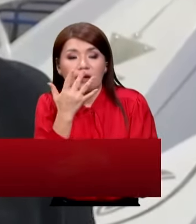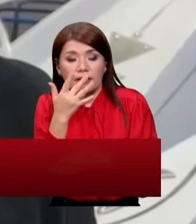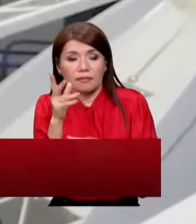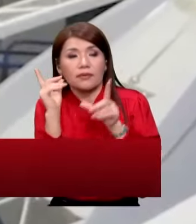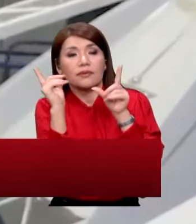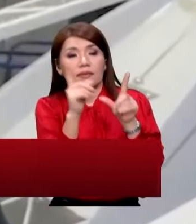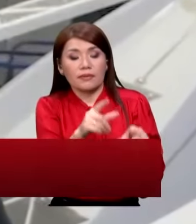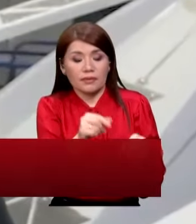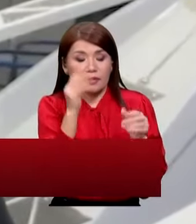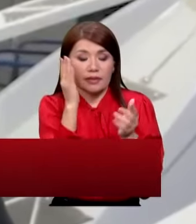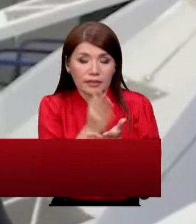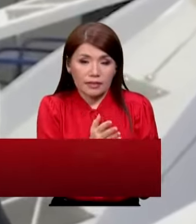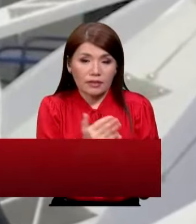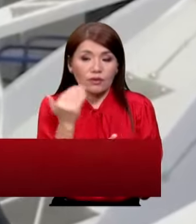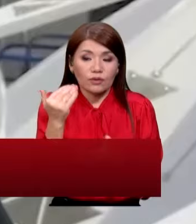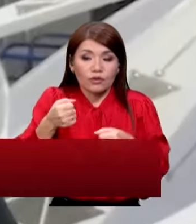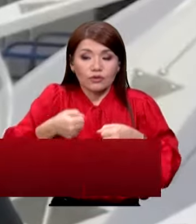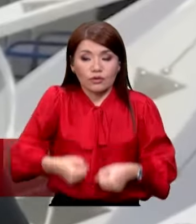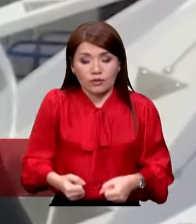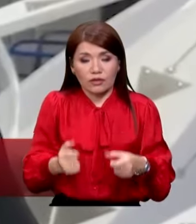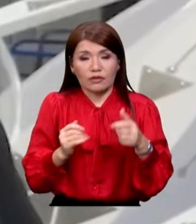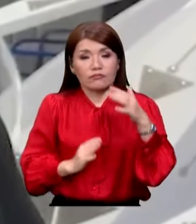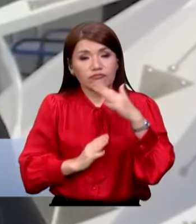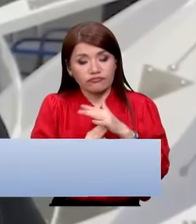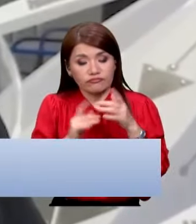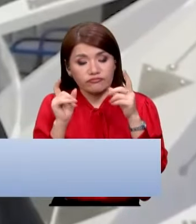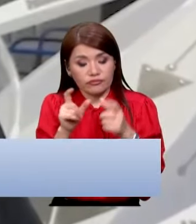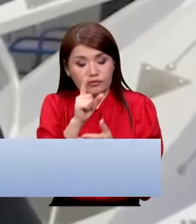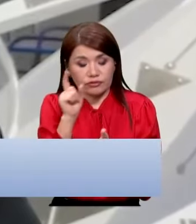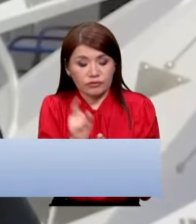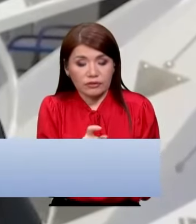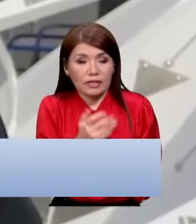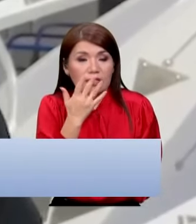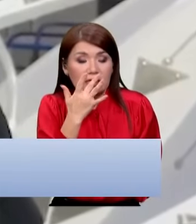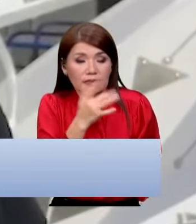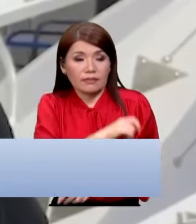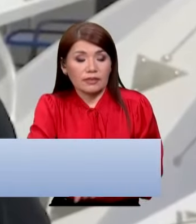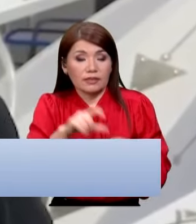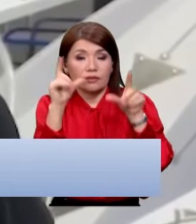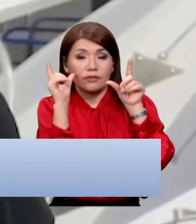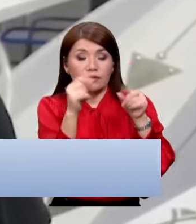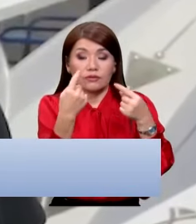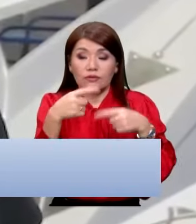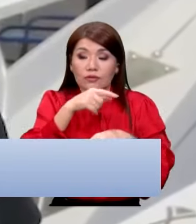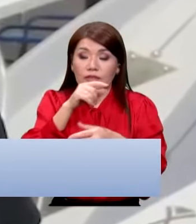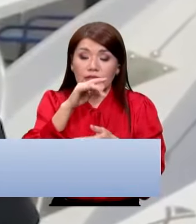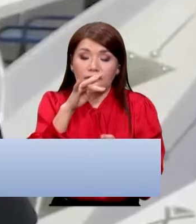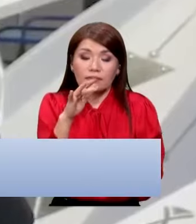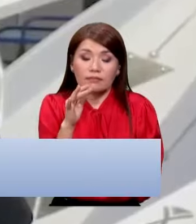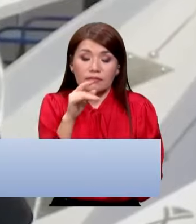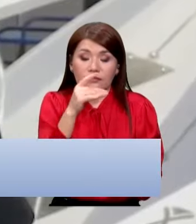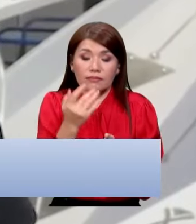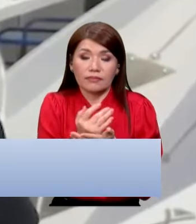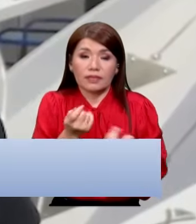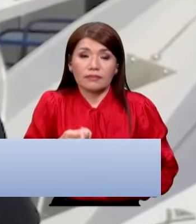жатыр. Олардың құқықтары шектеулі болу керек. Шетелге шығып, мысалы, басқа елдердің башлықтармен,